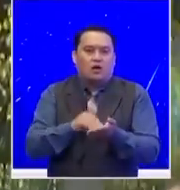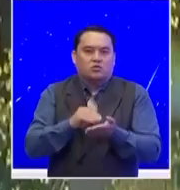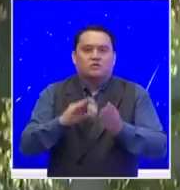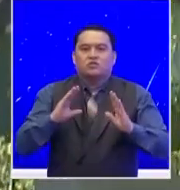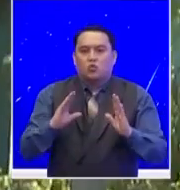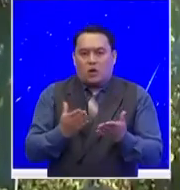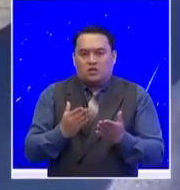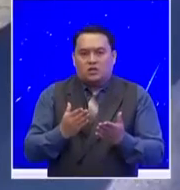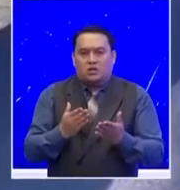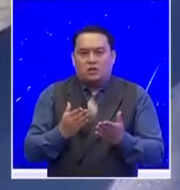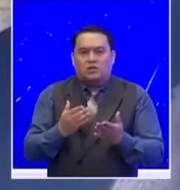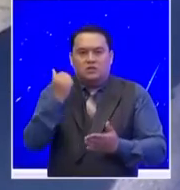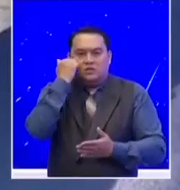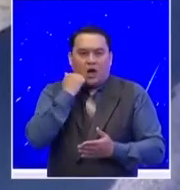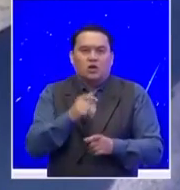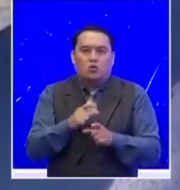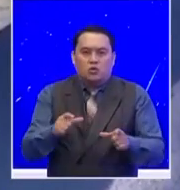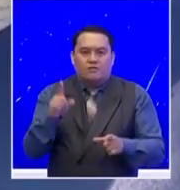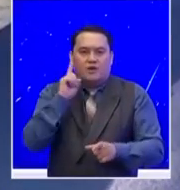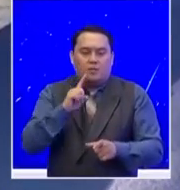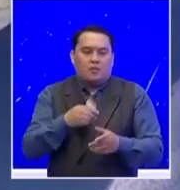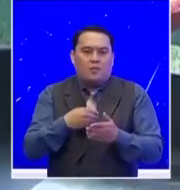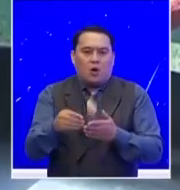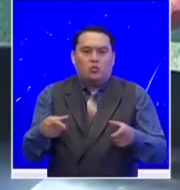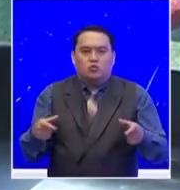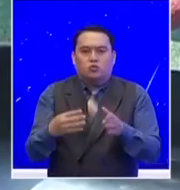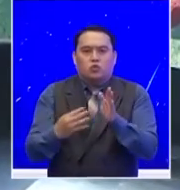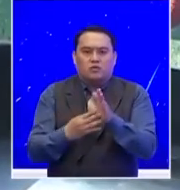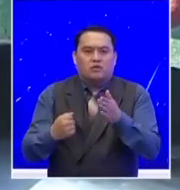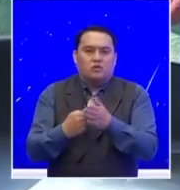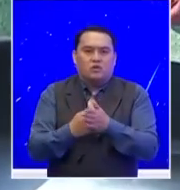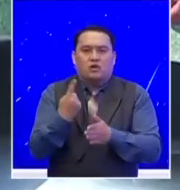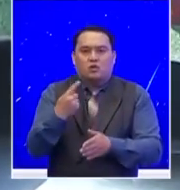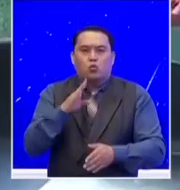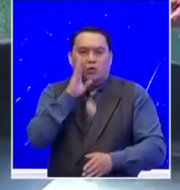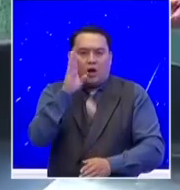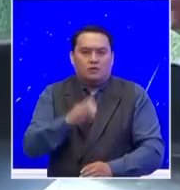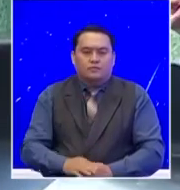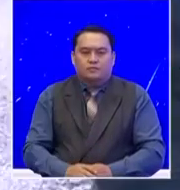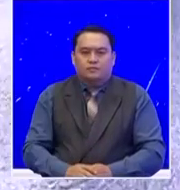ситуации. Но для пожилых людей время покупок ограничено с 9 до 11 утра.